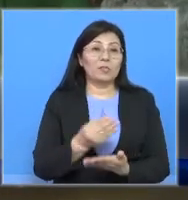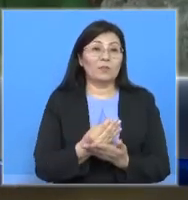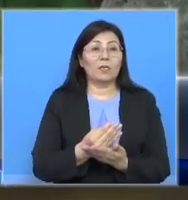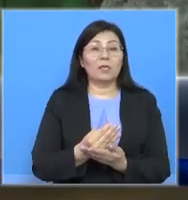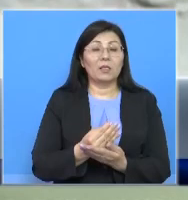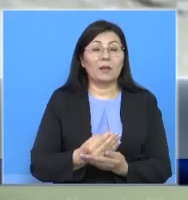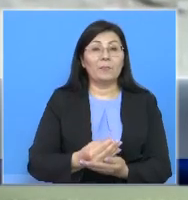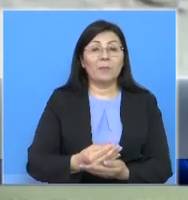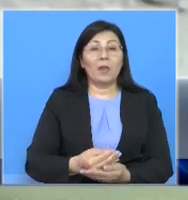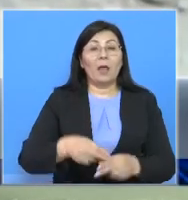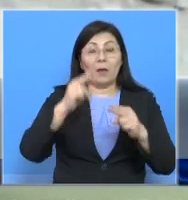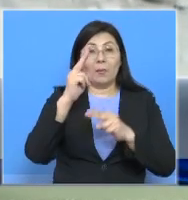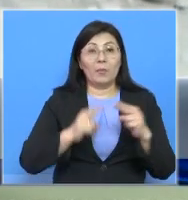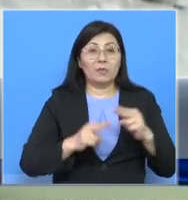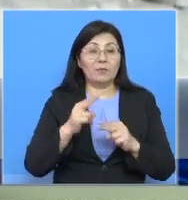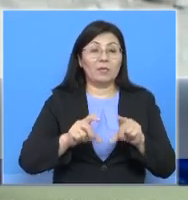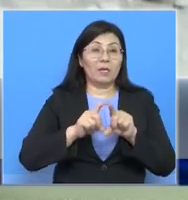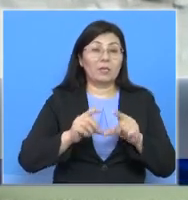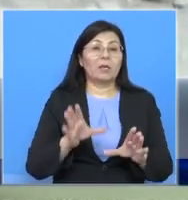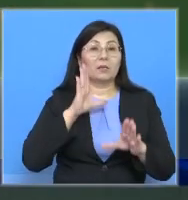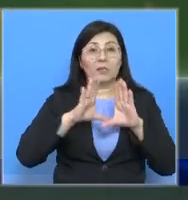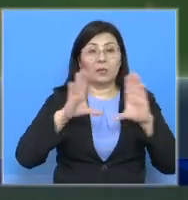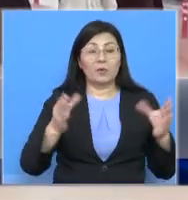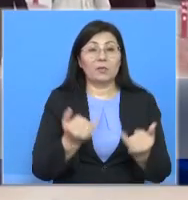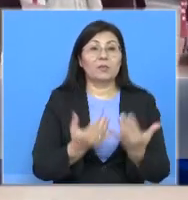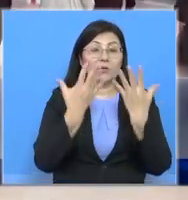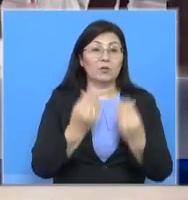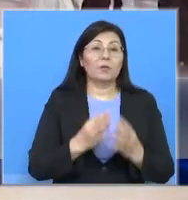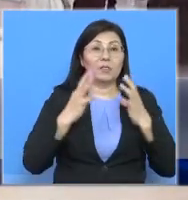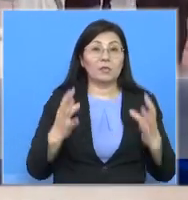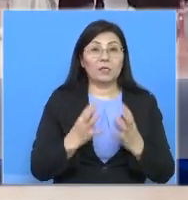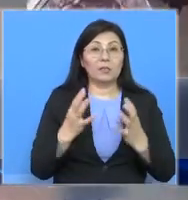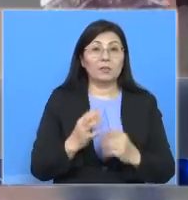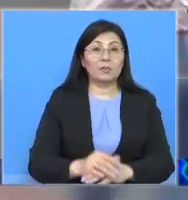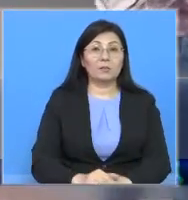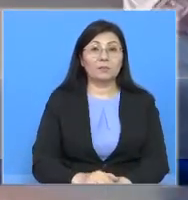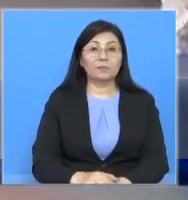основанное ахея в Рандом 12 веке существует и по сей день